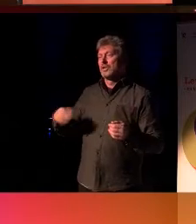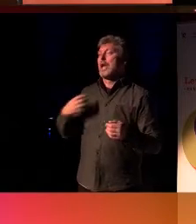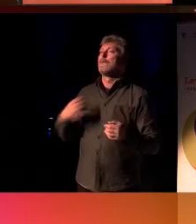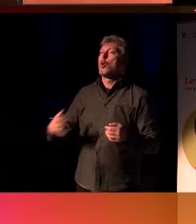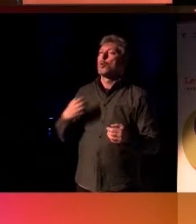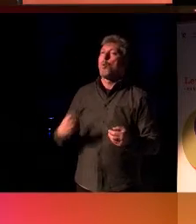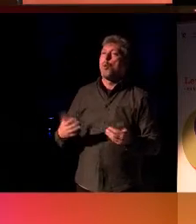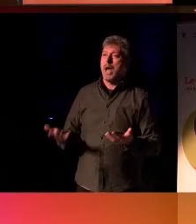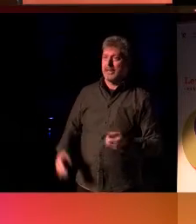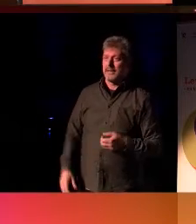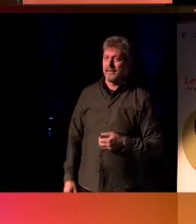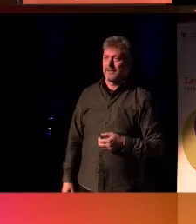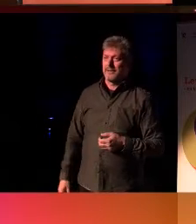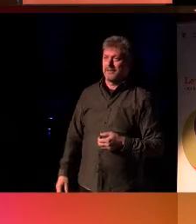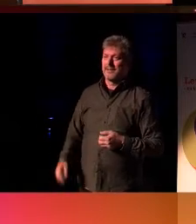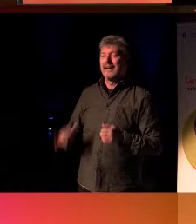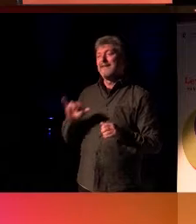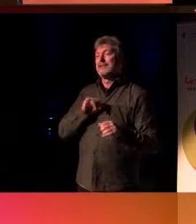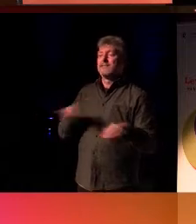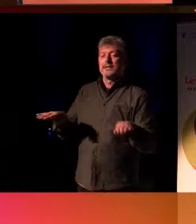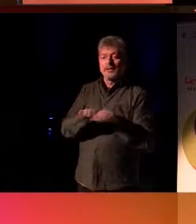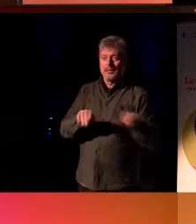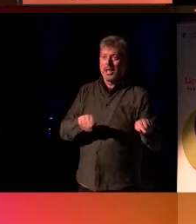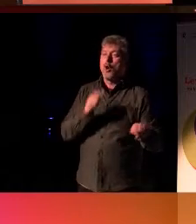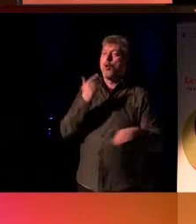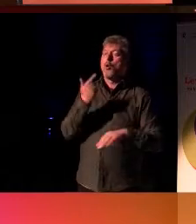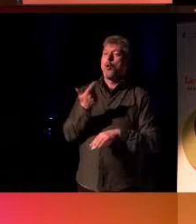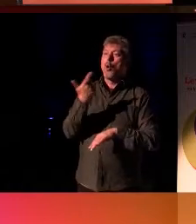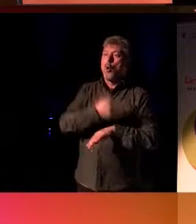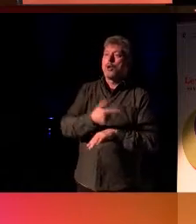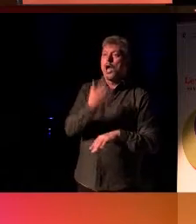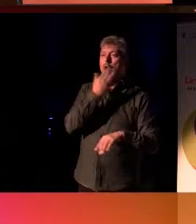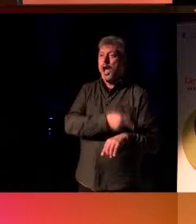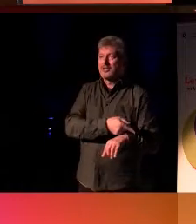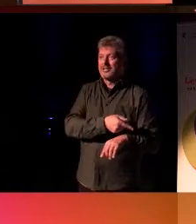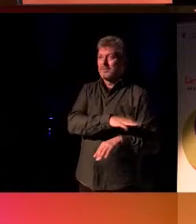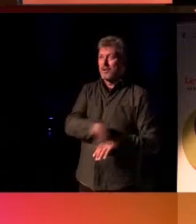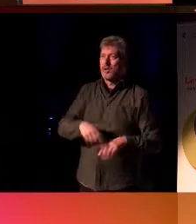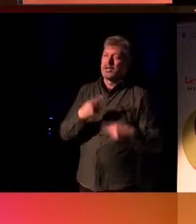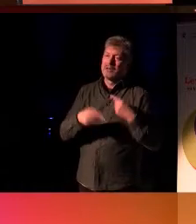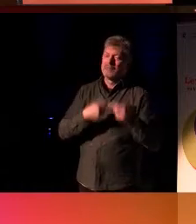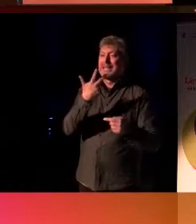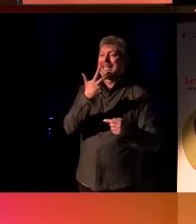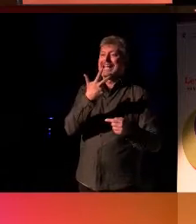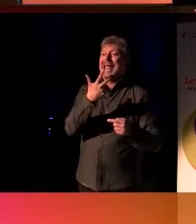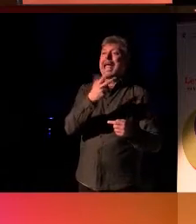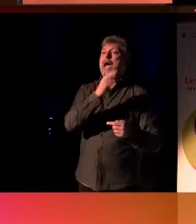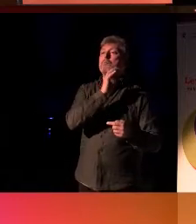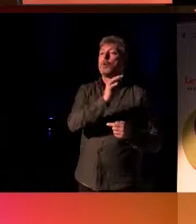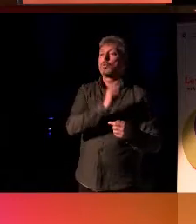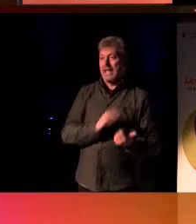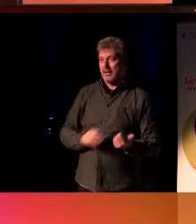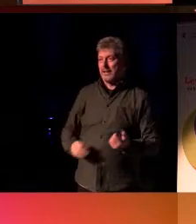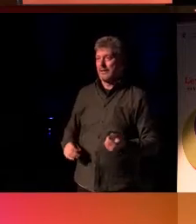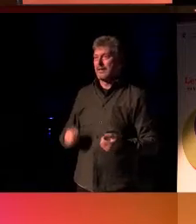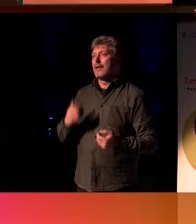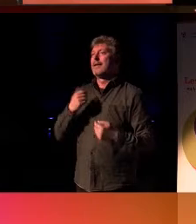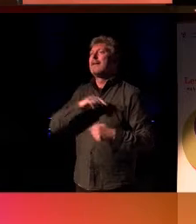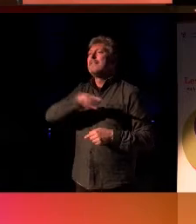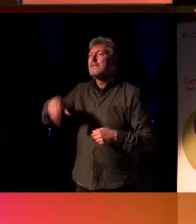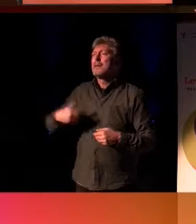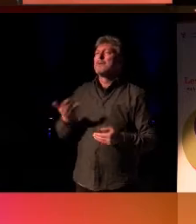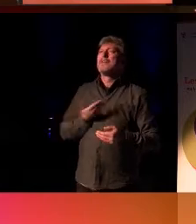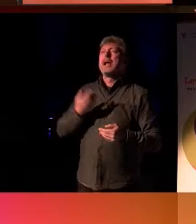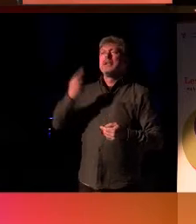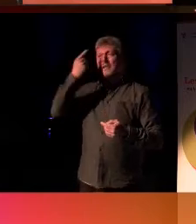formuen. Til sammenligning så utgjør oljen og gassen i bakken omkring 3%. Vi har blitt veldig gode på